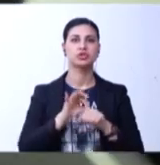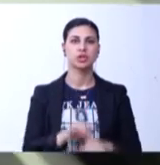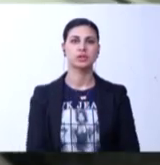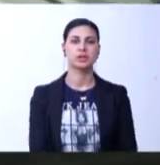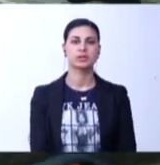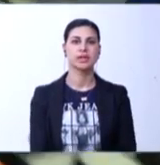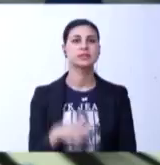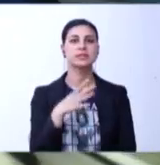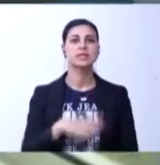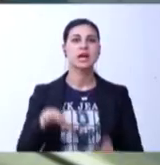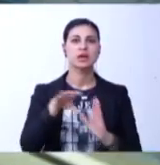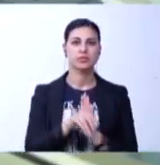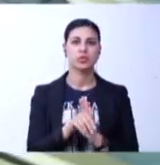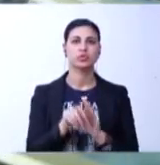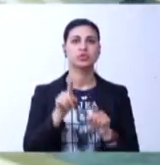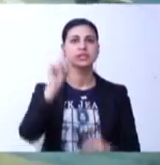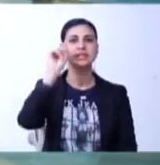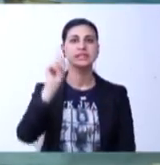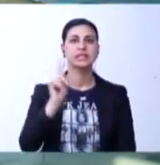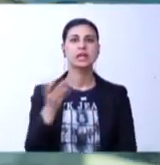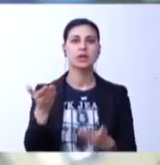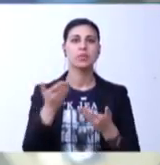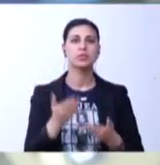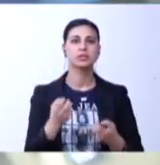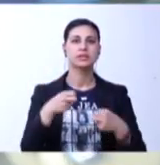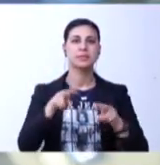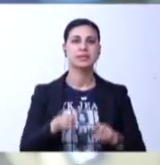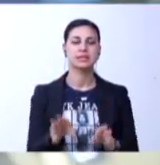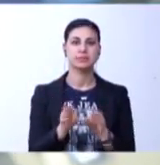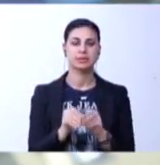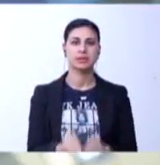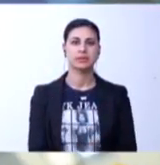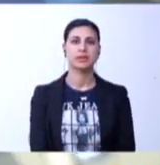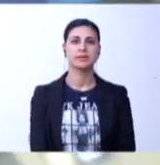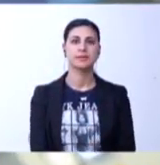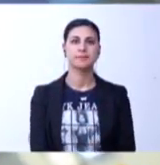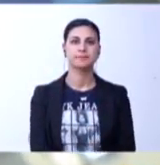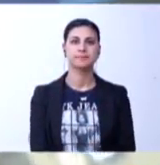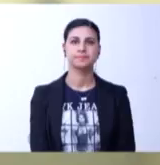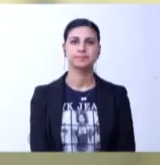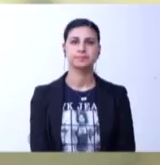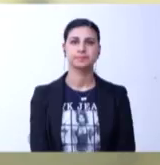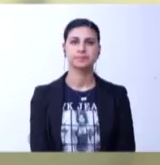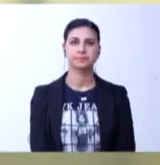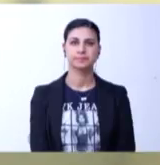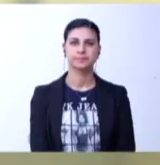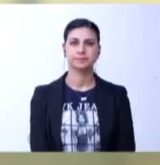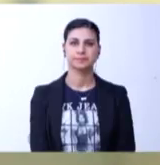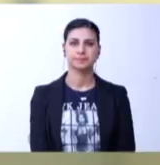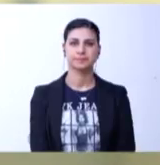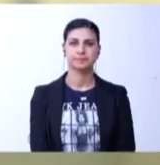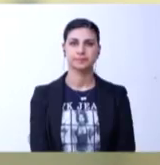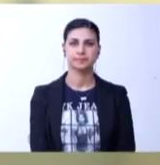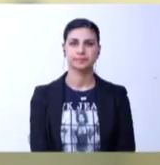ჩატარდა საქართველოში ისრაელიდან მოწვეულ სპეციალისტებთან ერთად. Well, more than 10